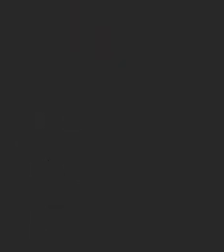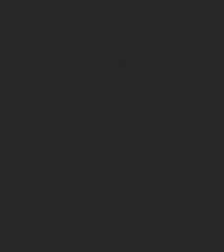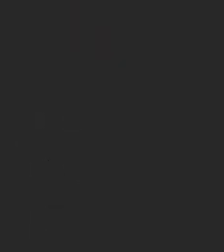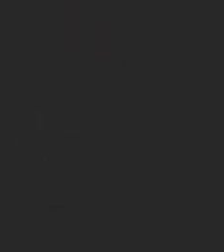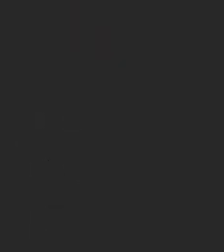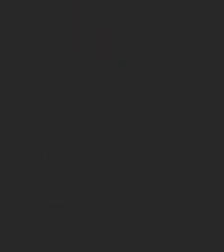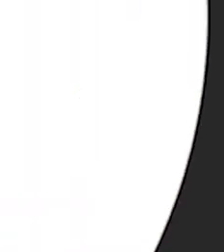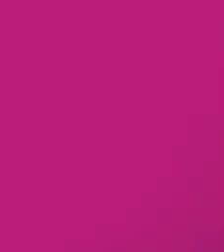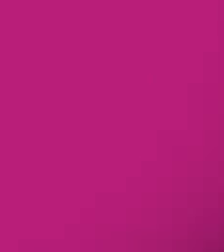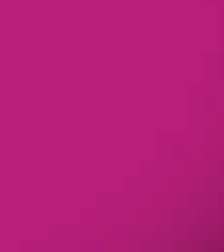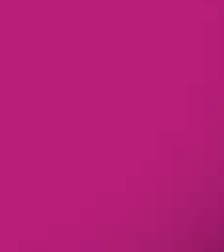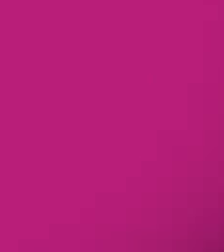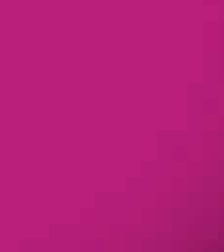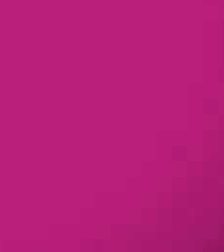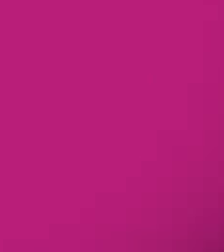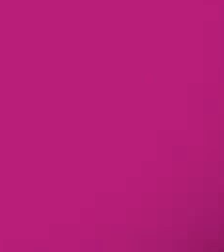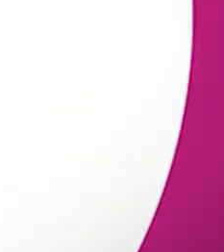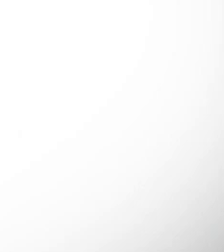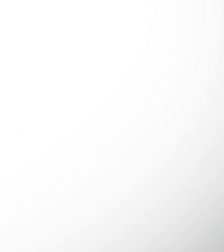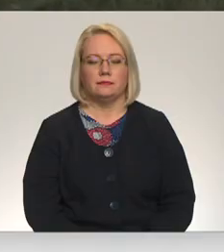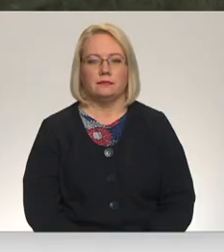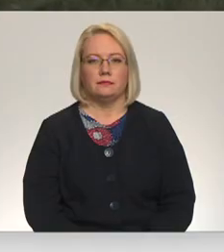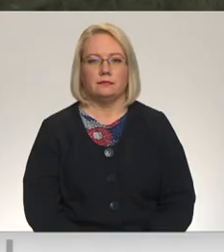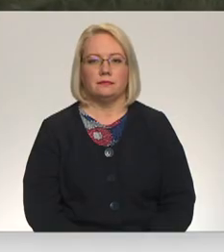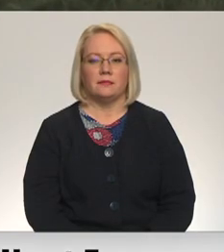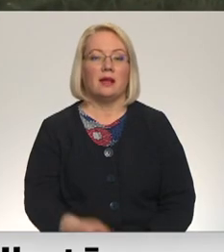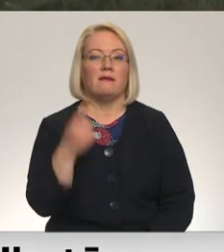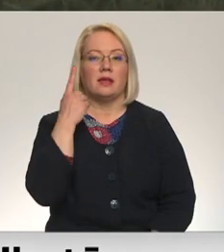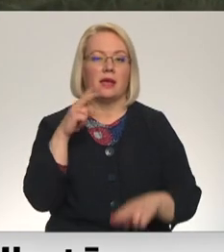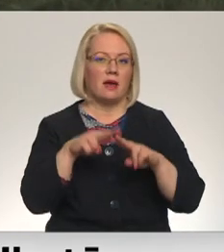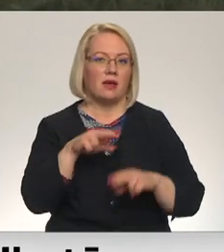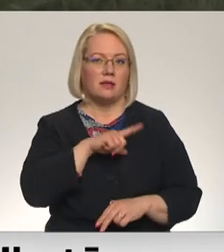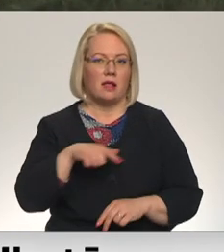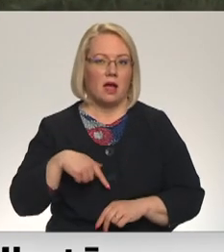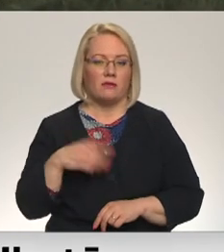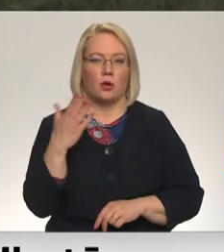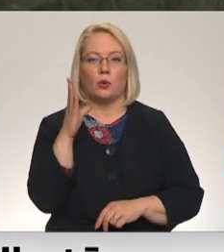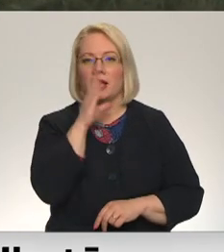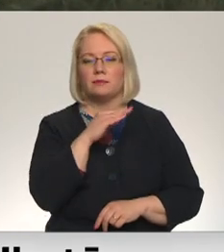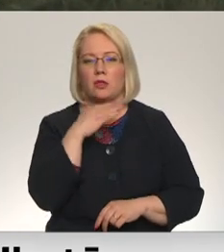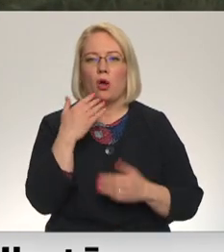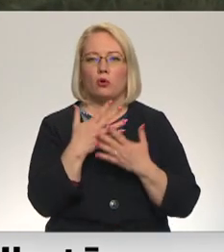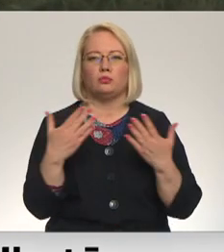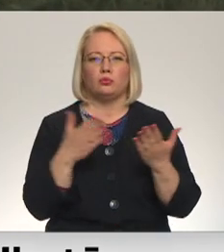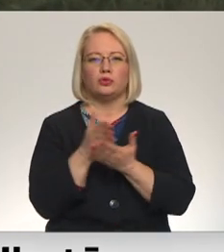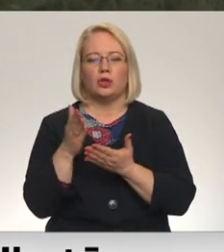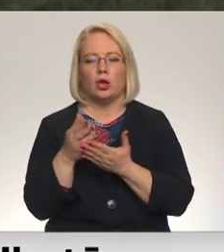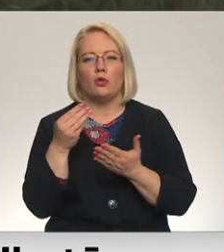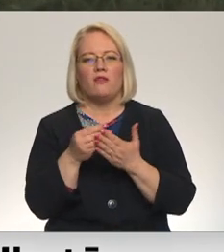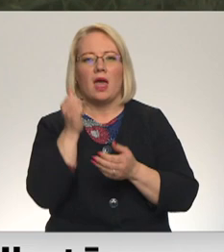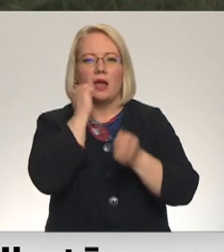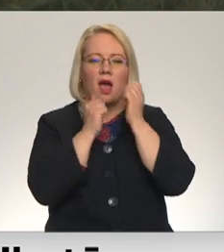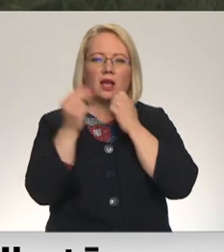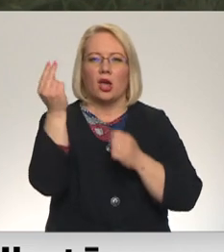Re, viss ēters ir te! Vienīgā vieta Latvijā, kur iespējams daudzpusīgi novērtēt karikatūru kā